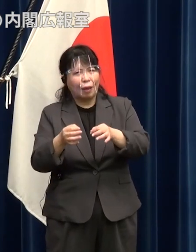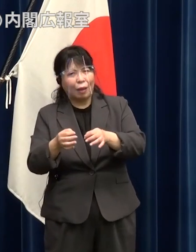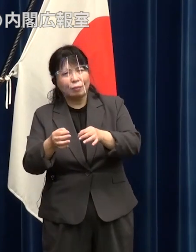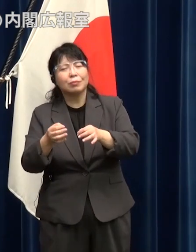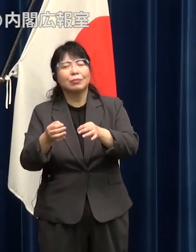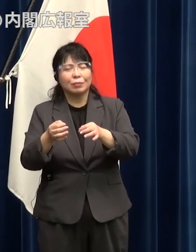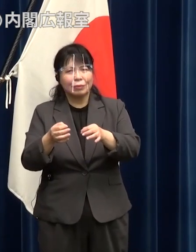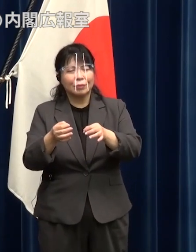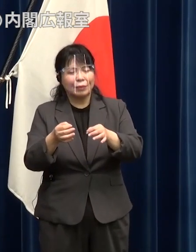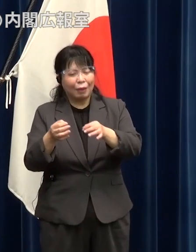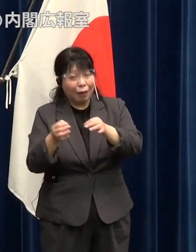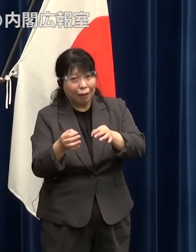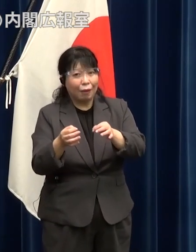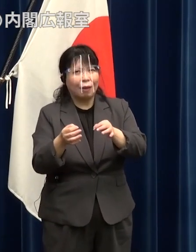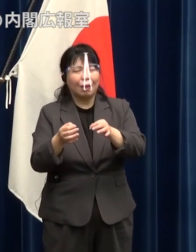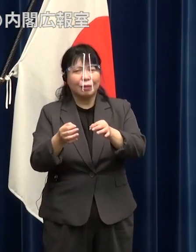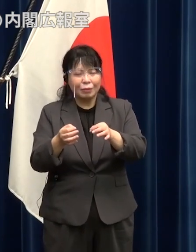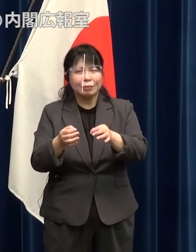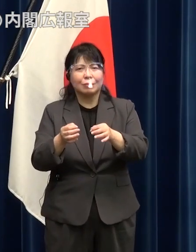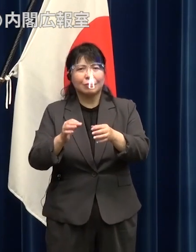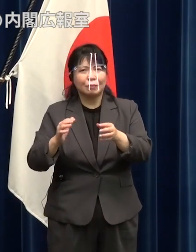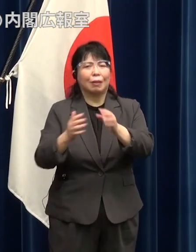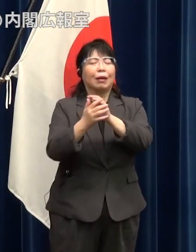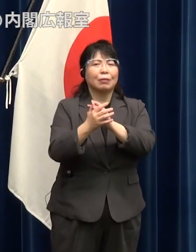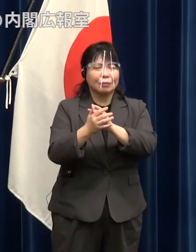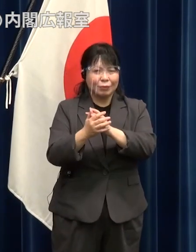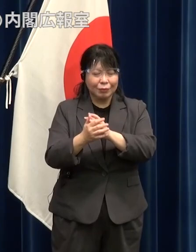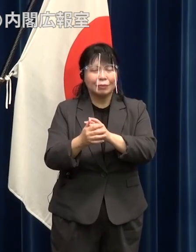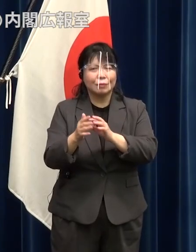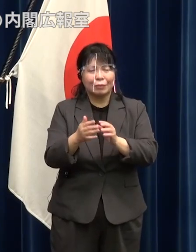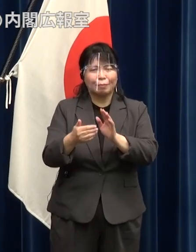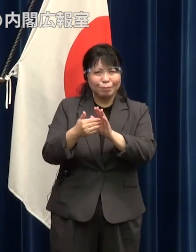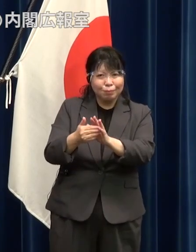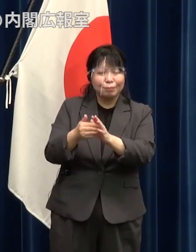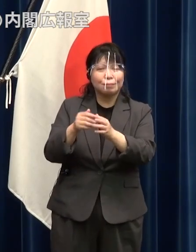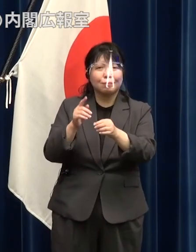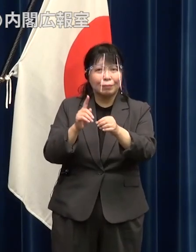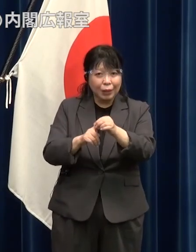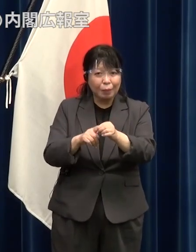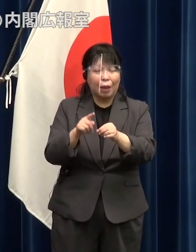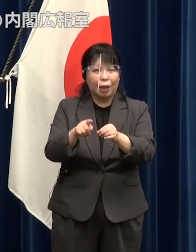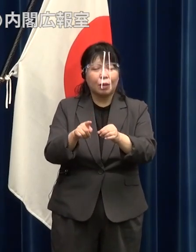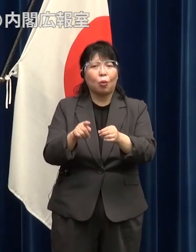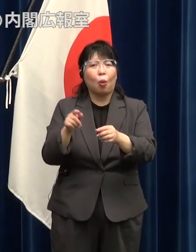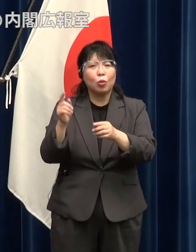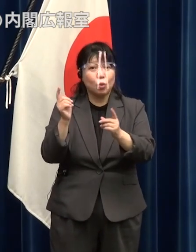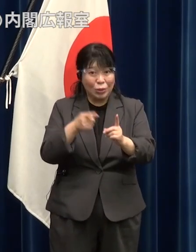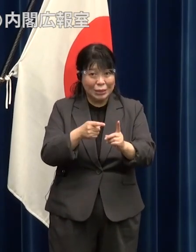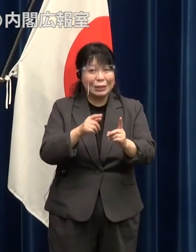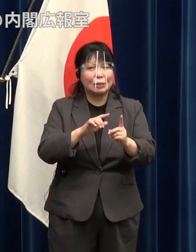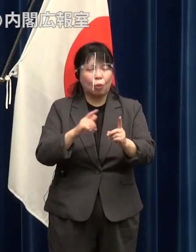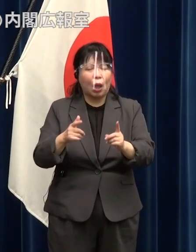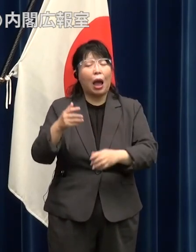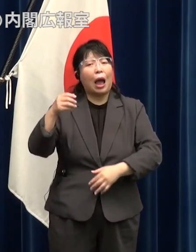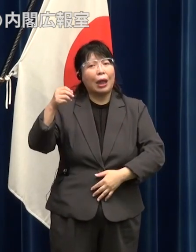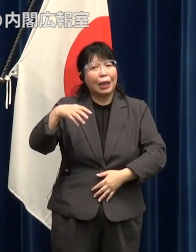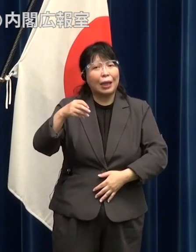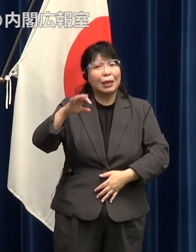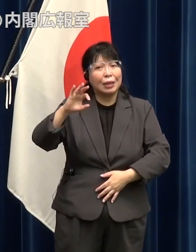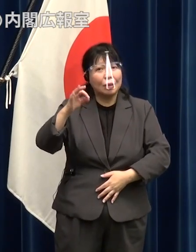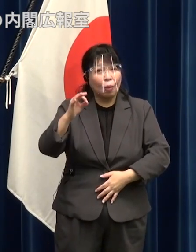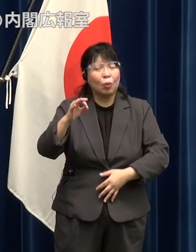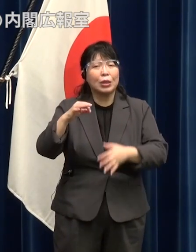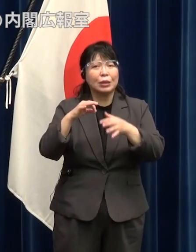を継続することに加えて、電気料金についても来年1月から全国一